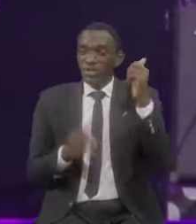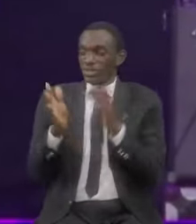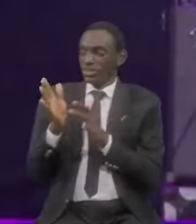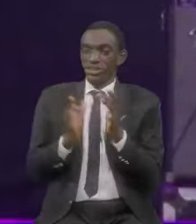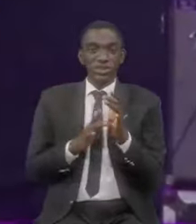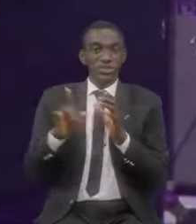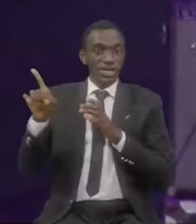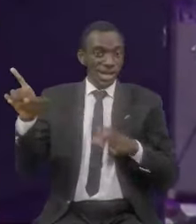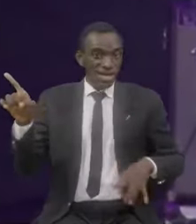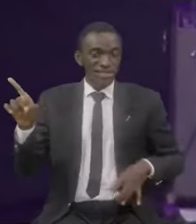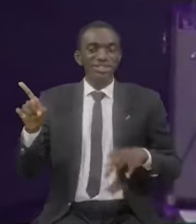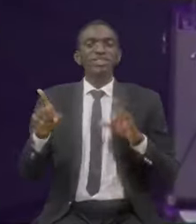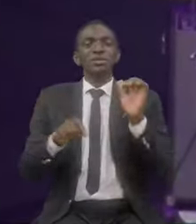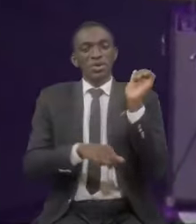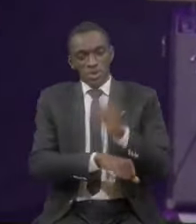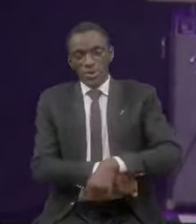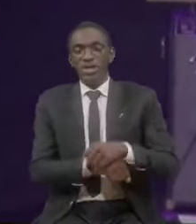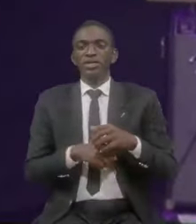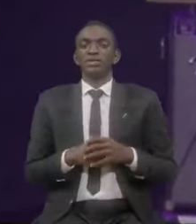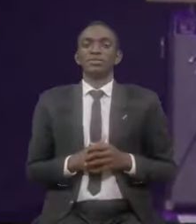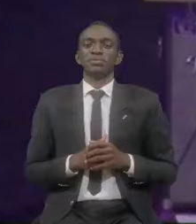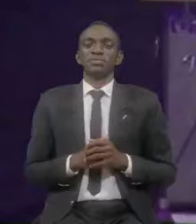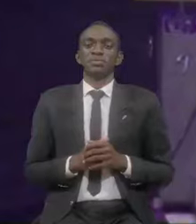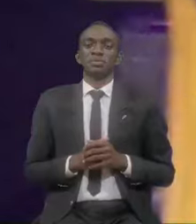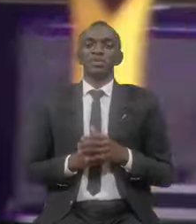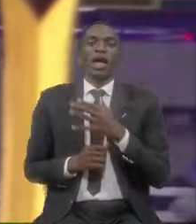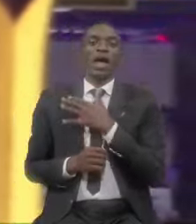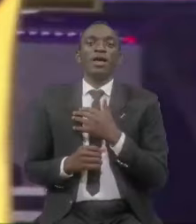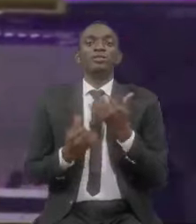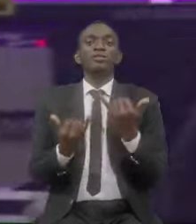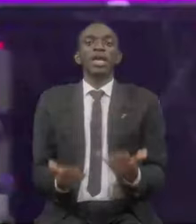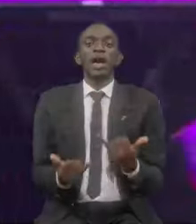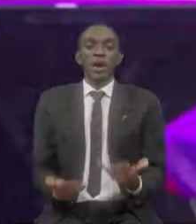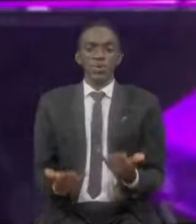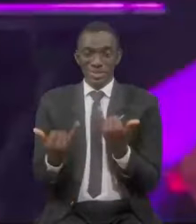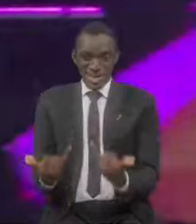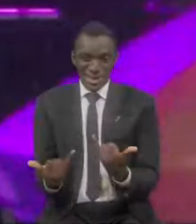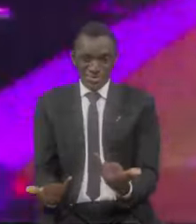Parce que Jésus est le vainqueur. Et ce soir,